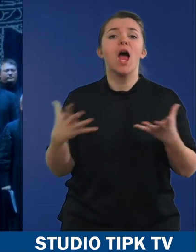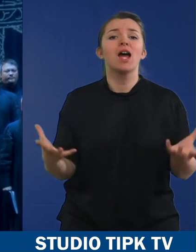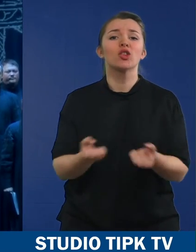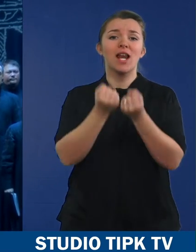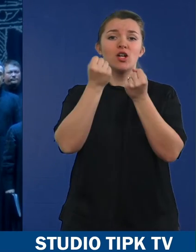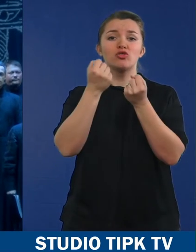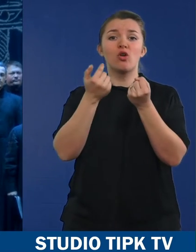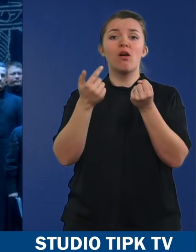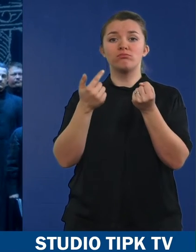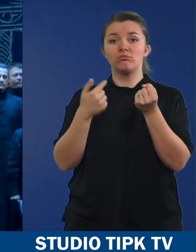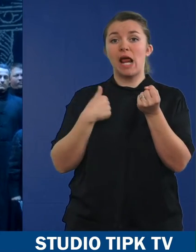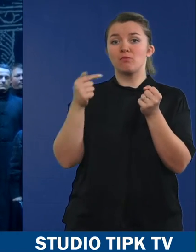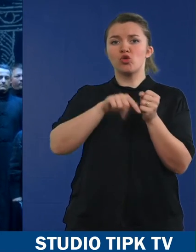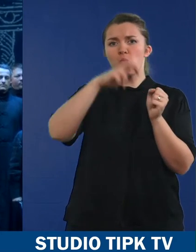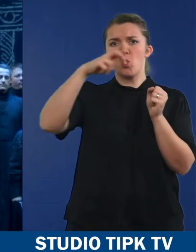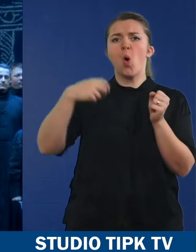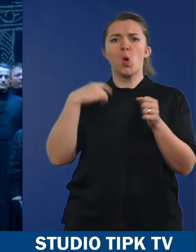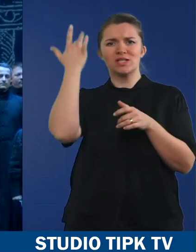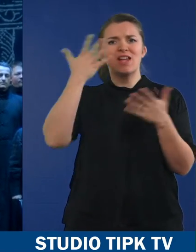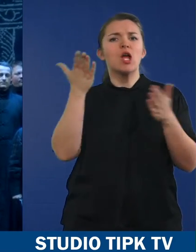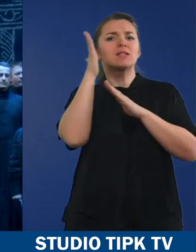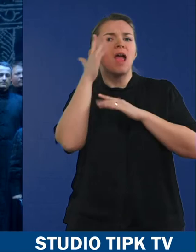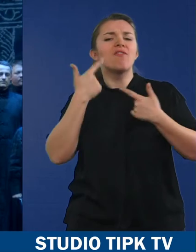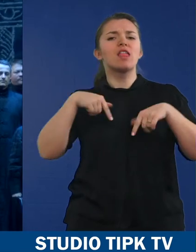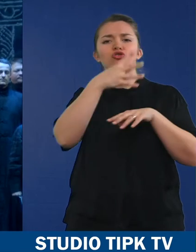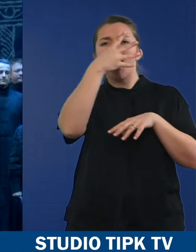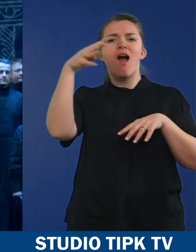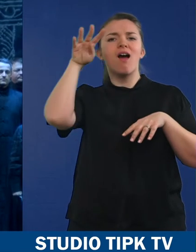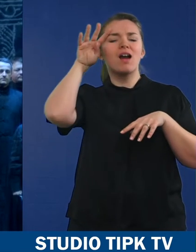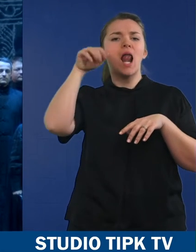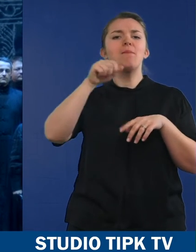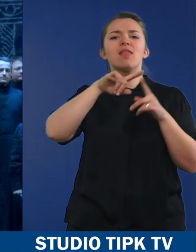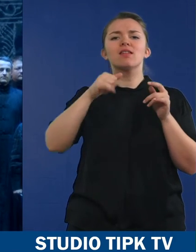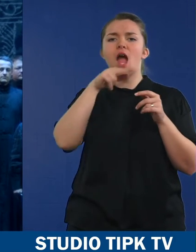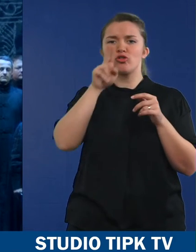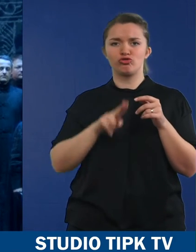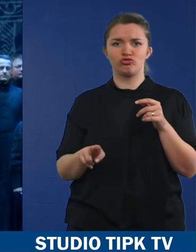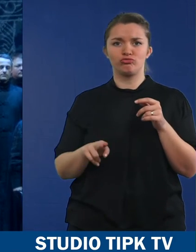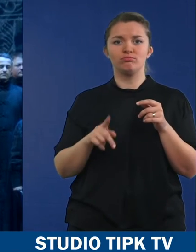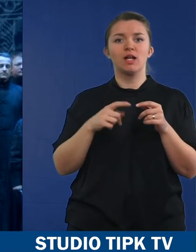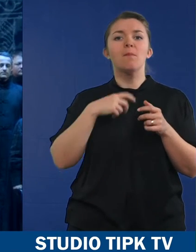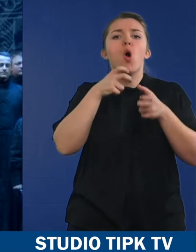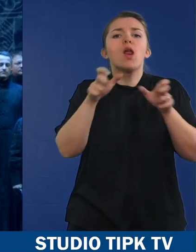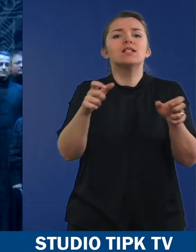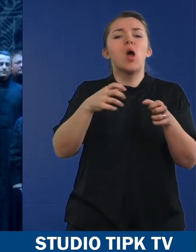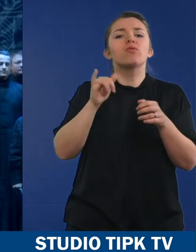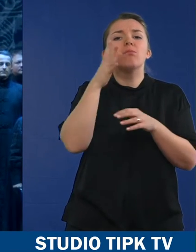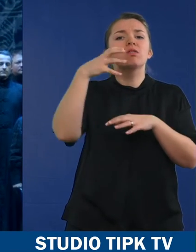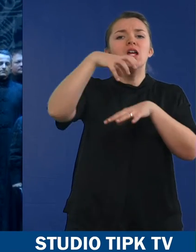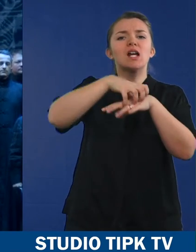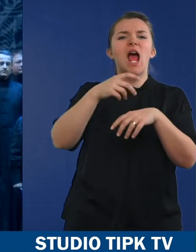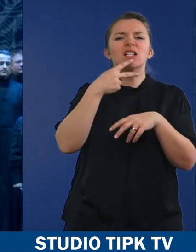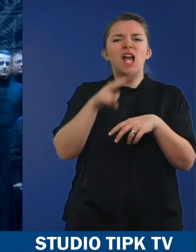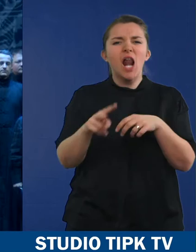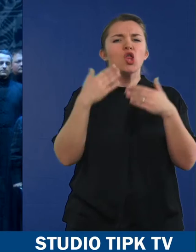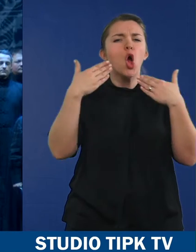odrešijo. Rad prišel jaz v goro bi sveto, kjer spava naš kralj Matjaž. Zaklical, da grad bi zakleti